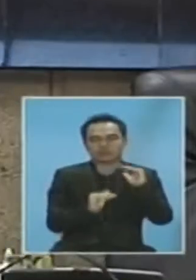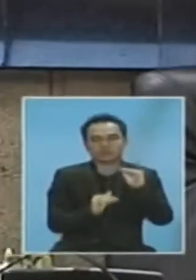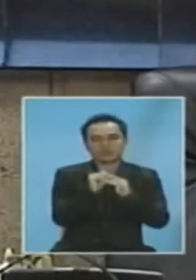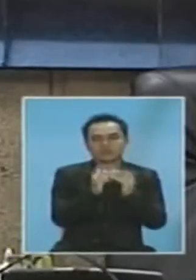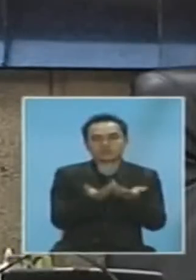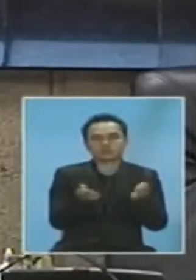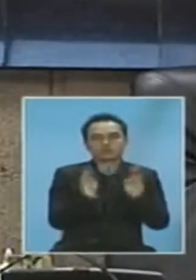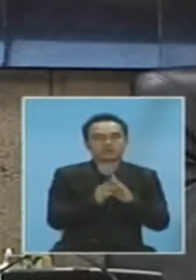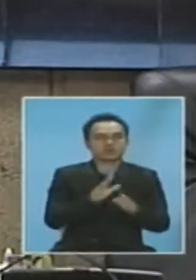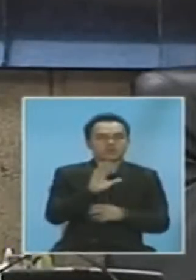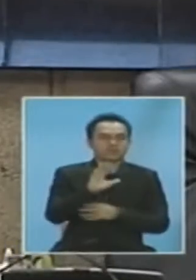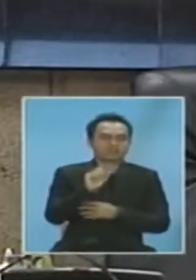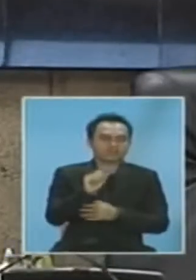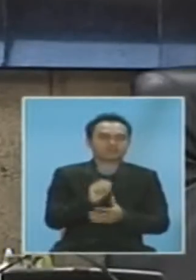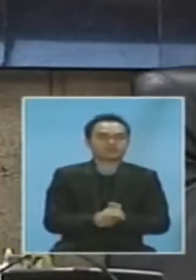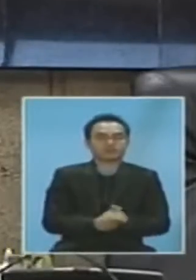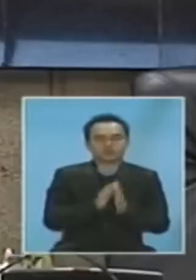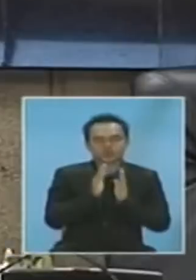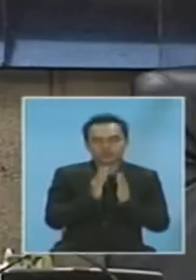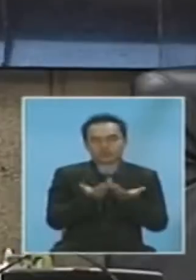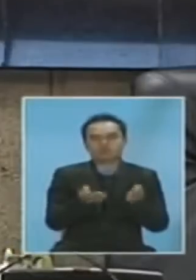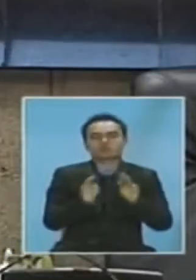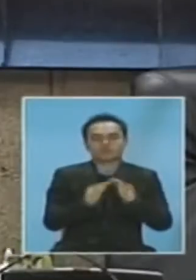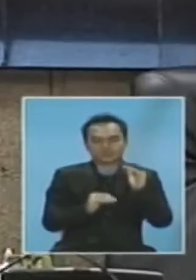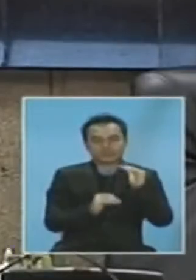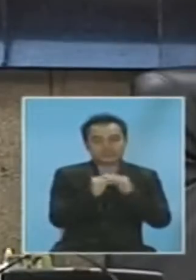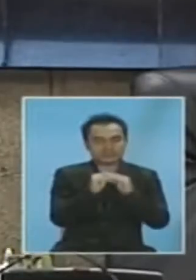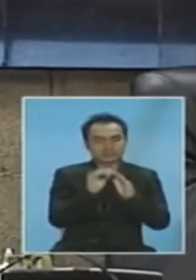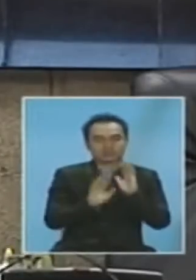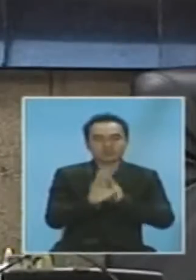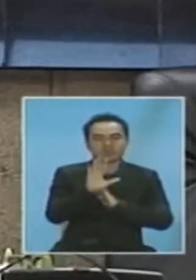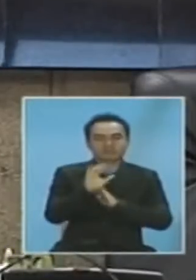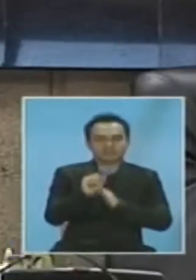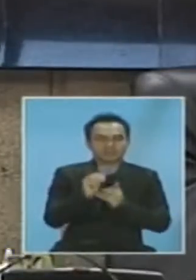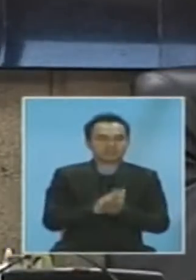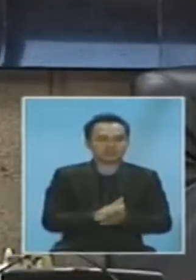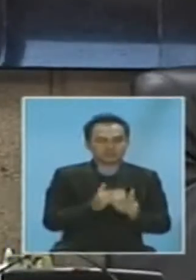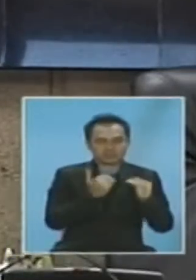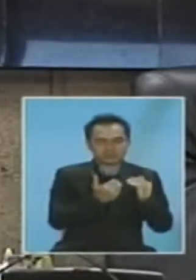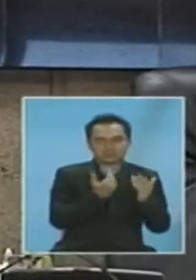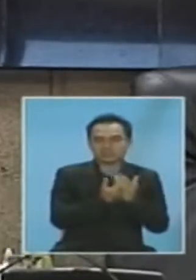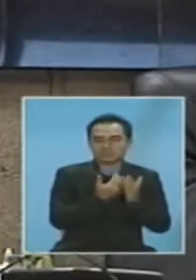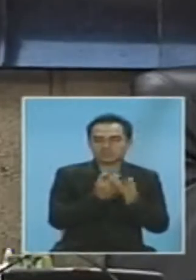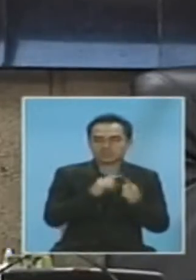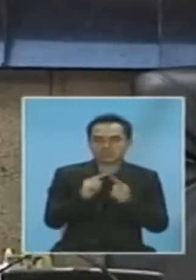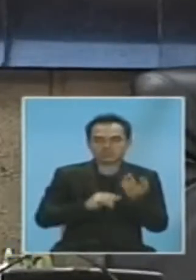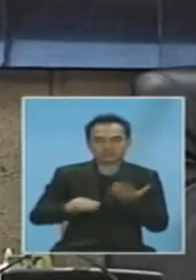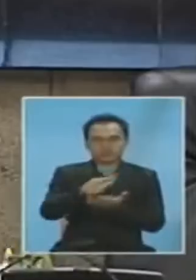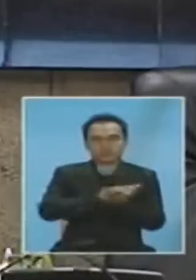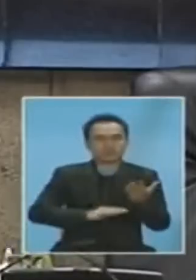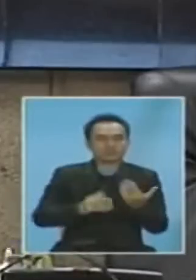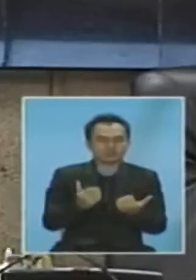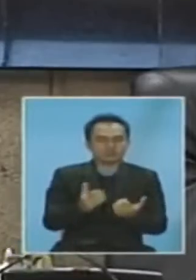ละ 500,000 บาทต่อครัวเรือนรวมทั้งยังรักษากรอบวงเงินรับจำนำข้าวณวัน